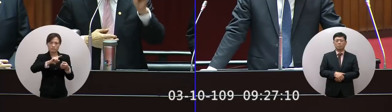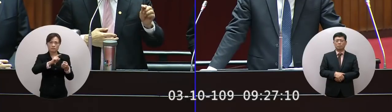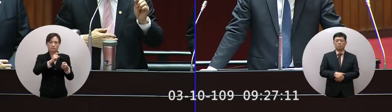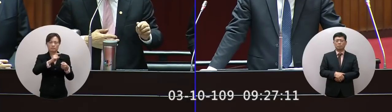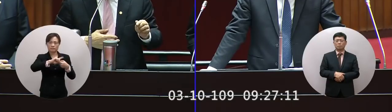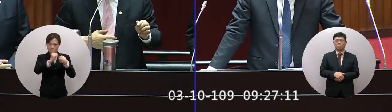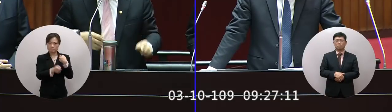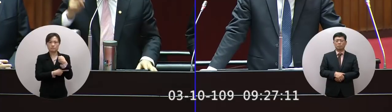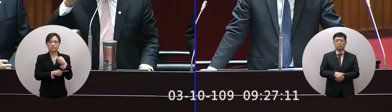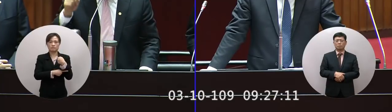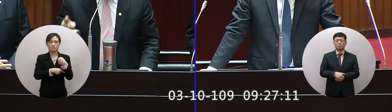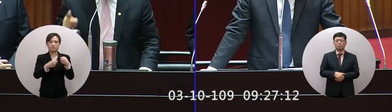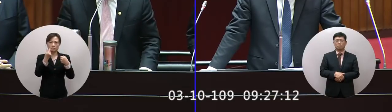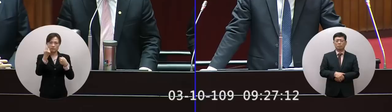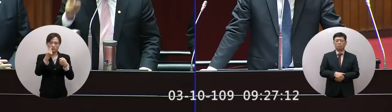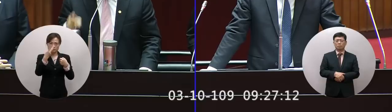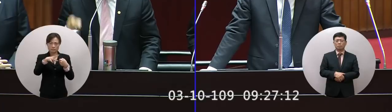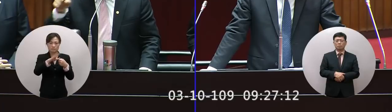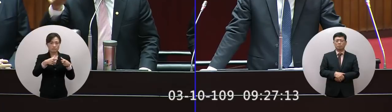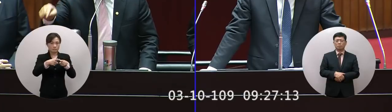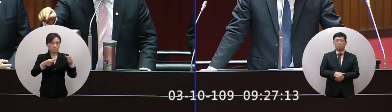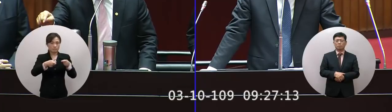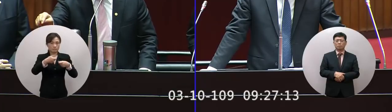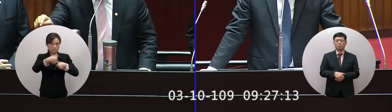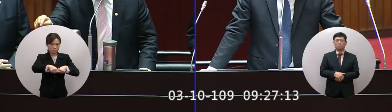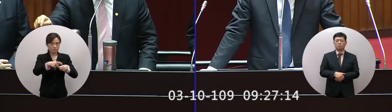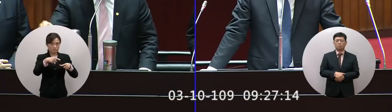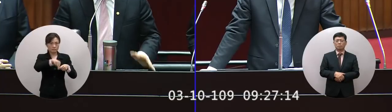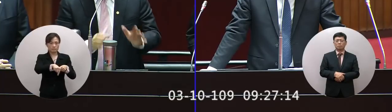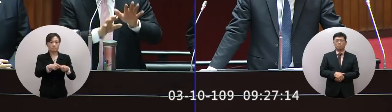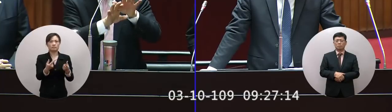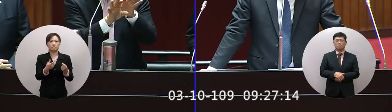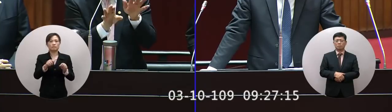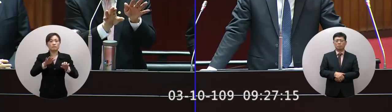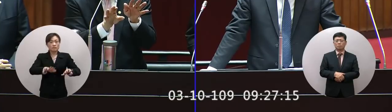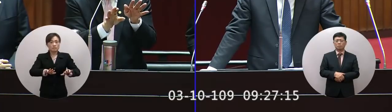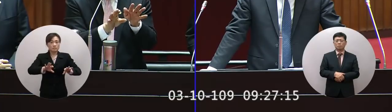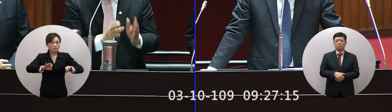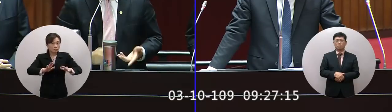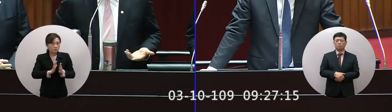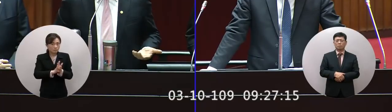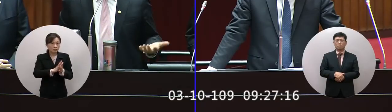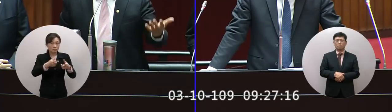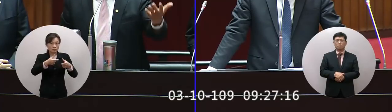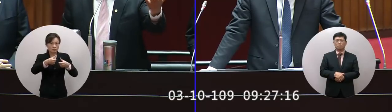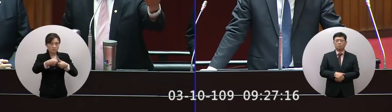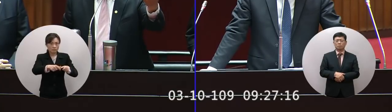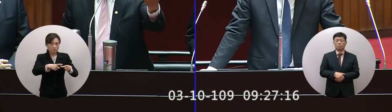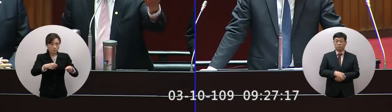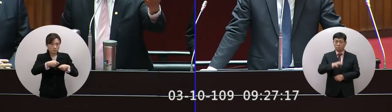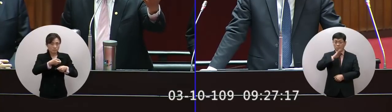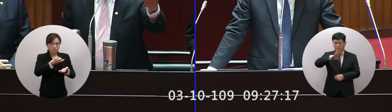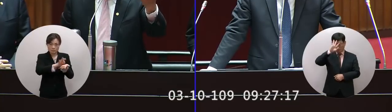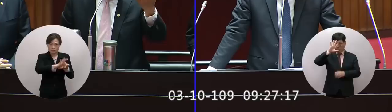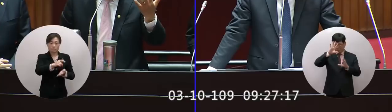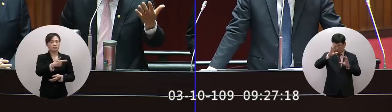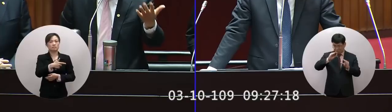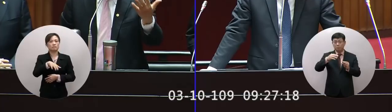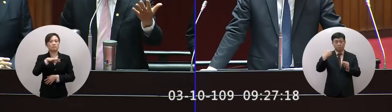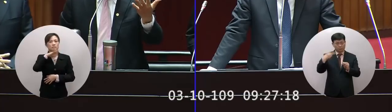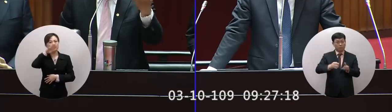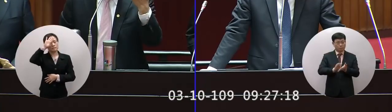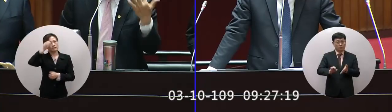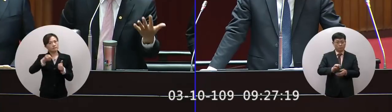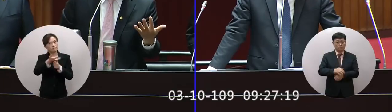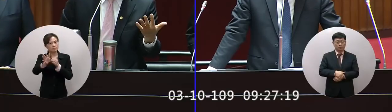这个抵用券等等。那抵用券不是现在马上用，是疫情稳定，我们要 所以是疫情稳定以后才开始